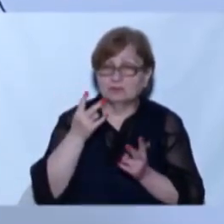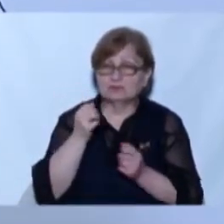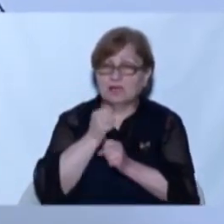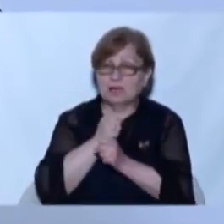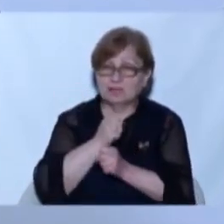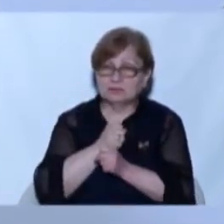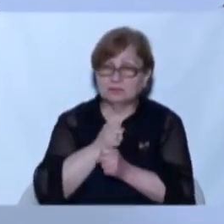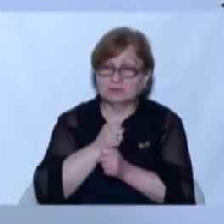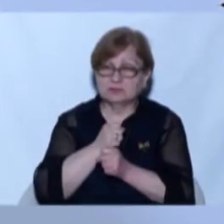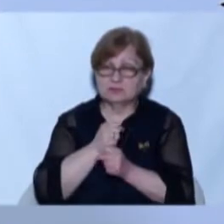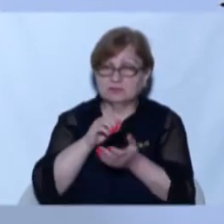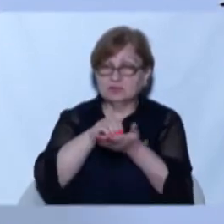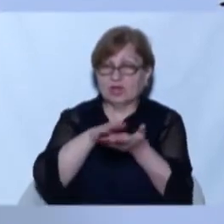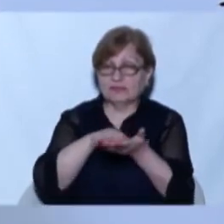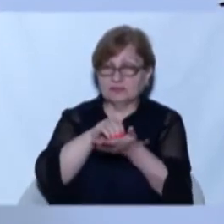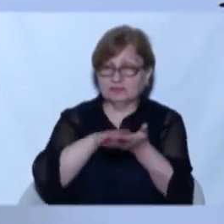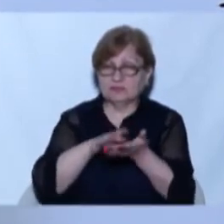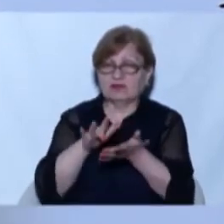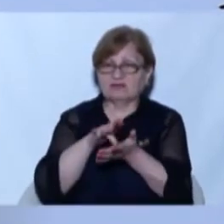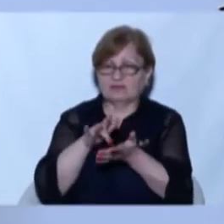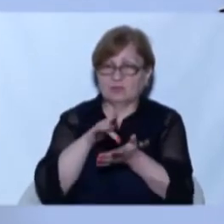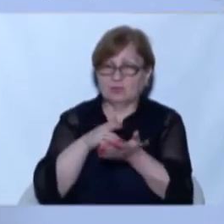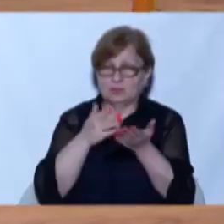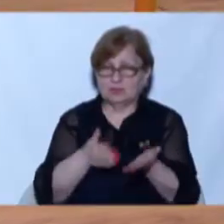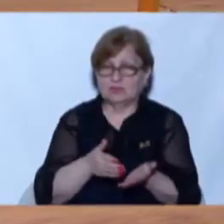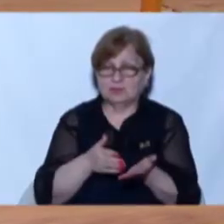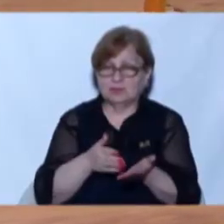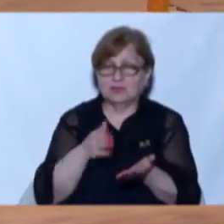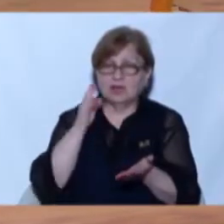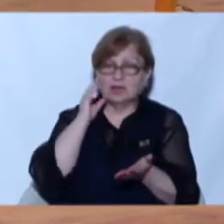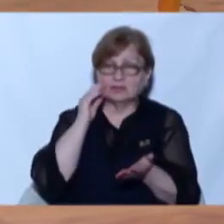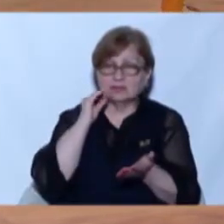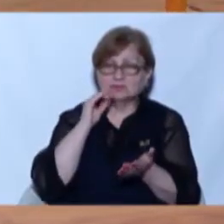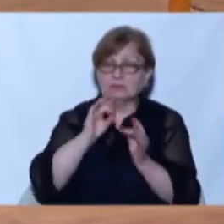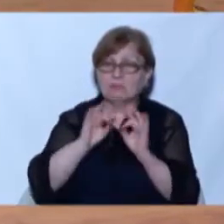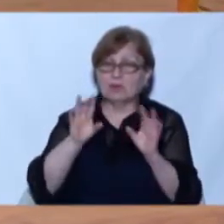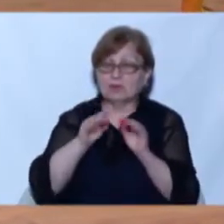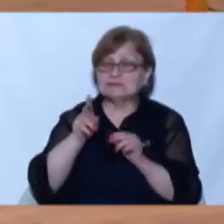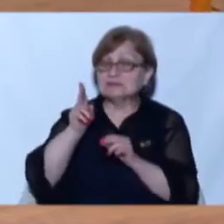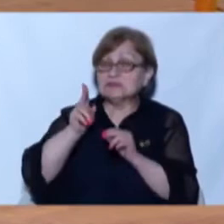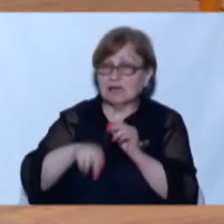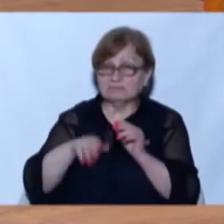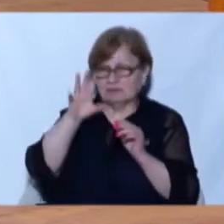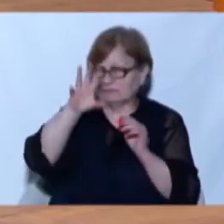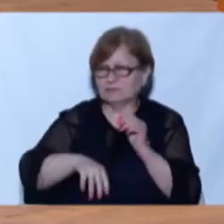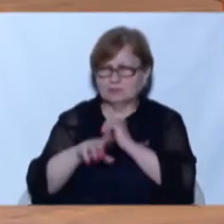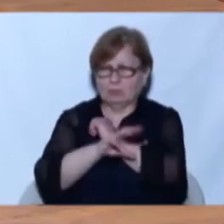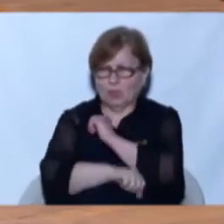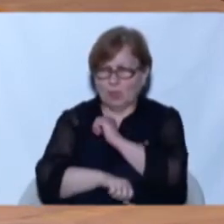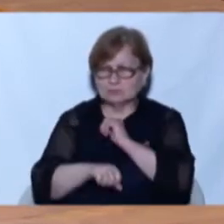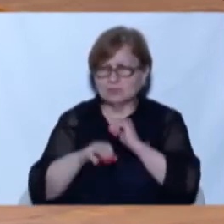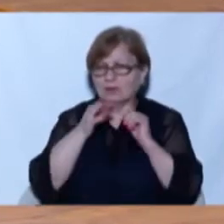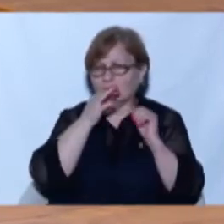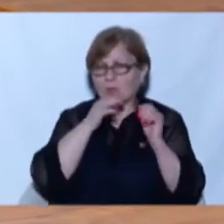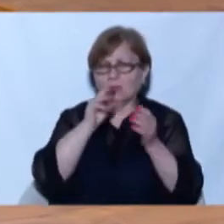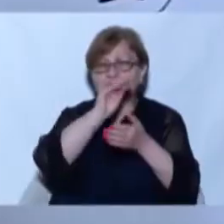გააკეთოთ ჩანაწერების რვეული. როდესაც მოთხრობის კითხვას დაასრულებთ, გადახედეთ